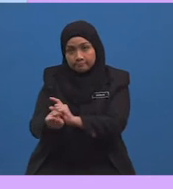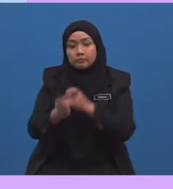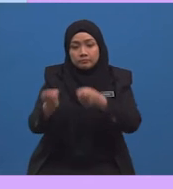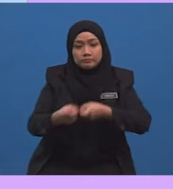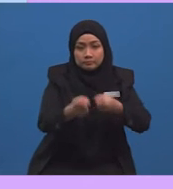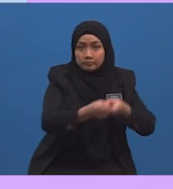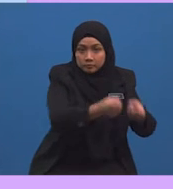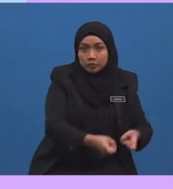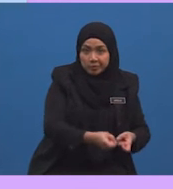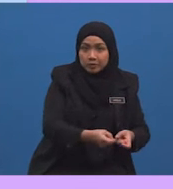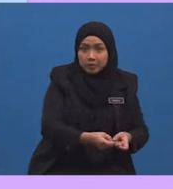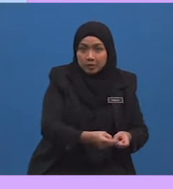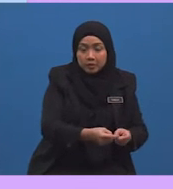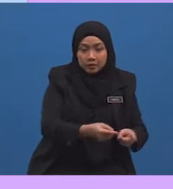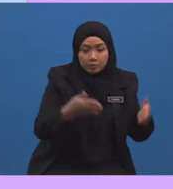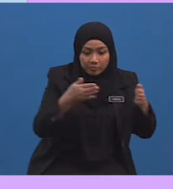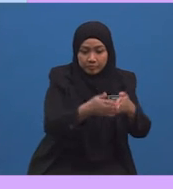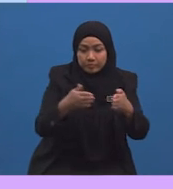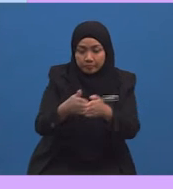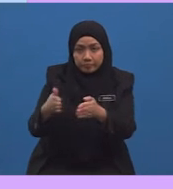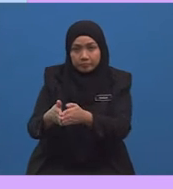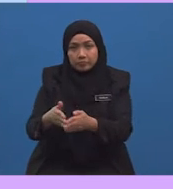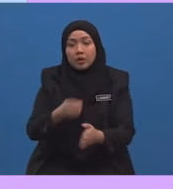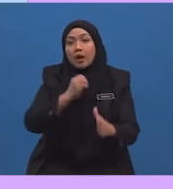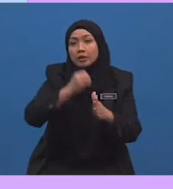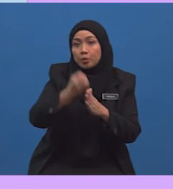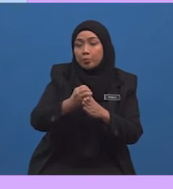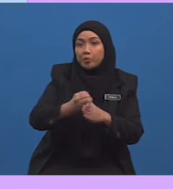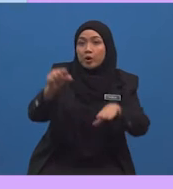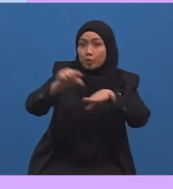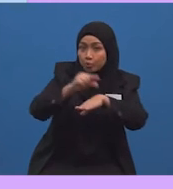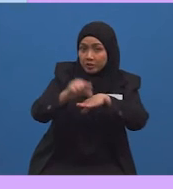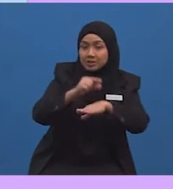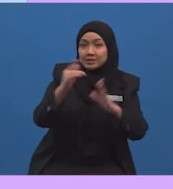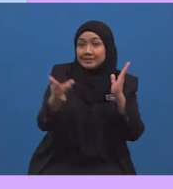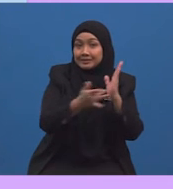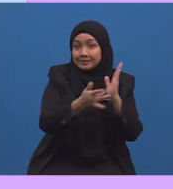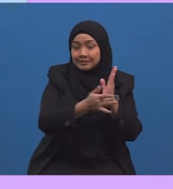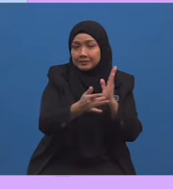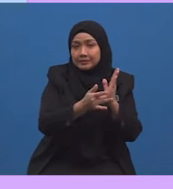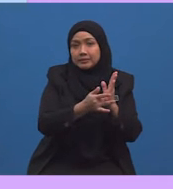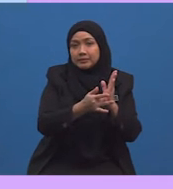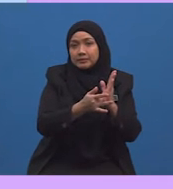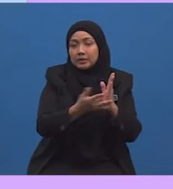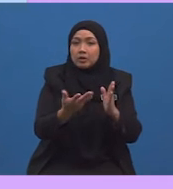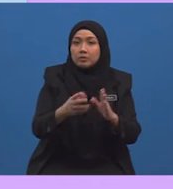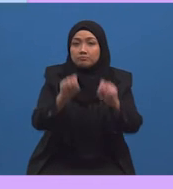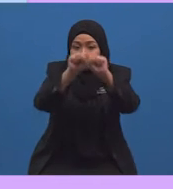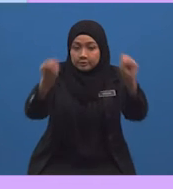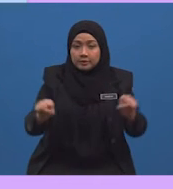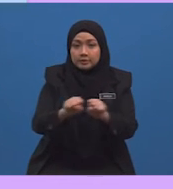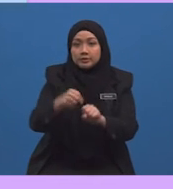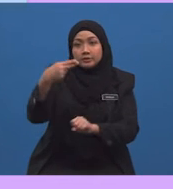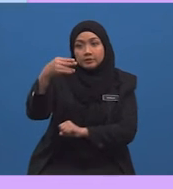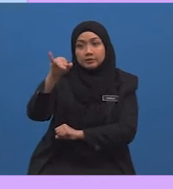bersepadu, ataupun menggunakan teknologi pertanian yang terkini seperti sistem hidroponik dan